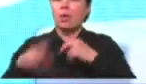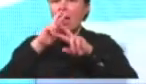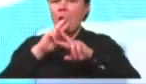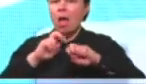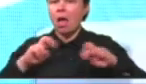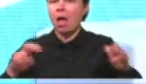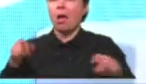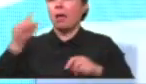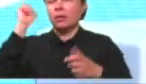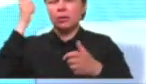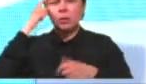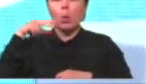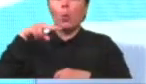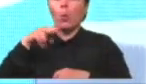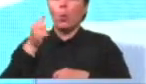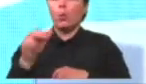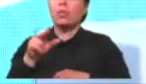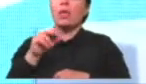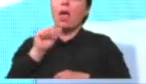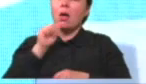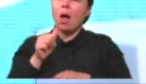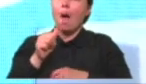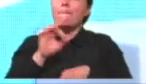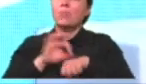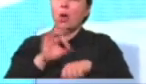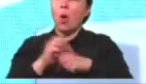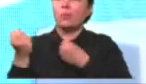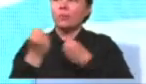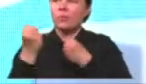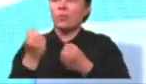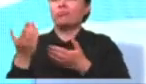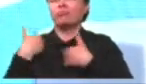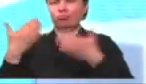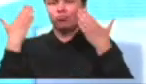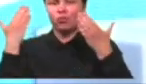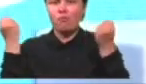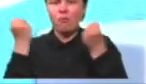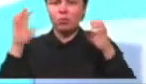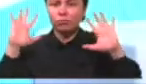Analiz Transportowych Centrum Unijnych Projektów Transportowych. Przywitajmy do wielkich zdrowia.